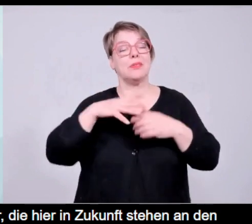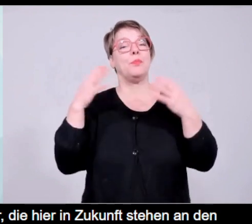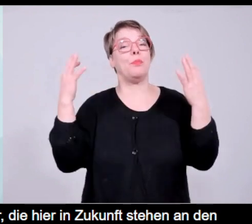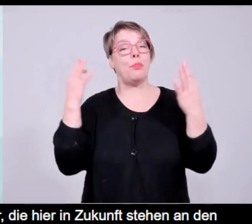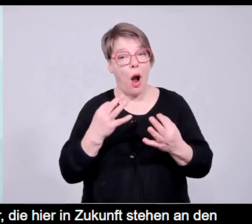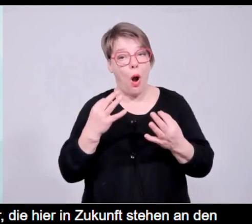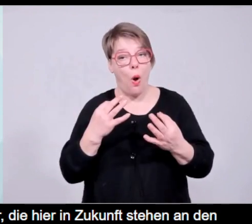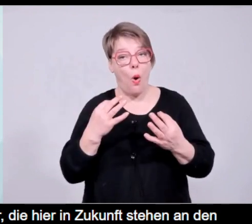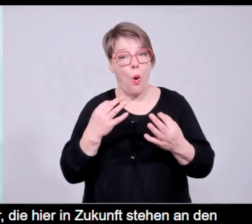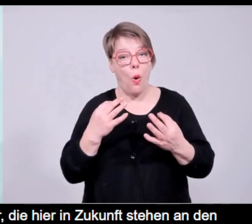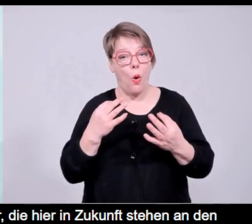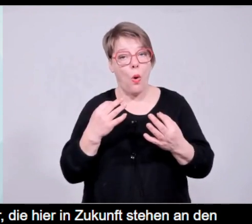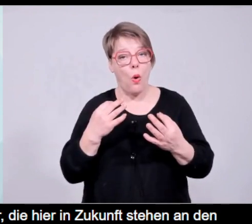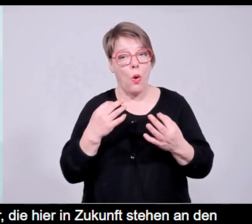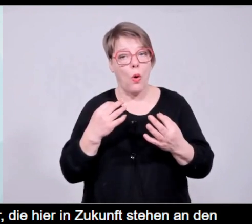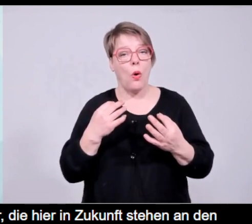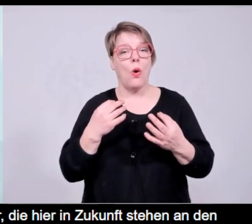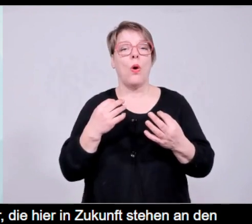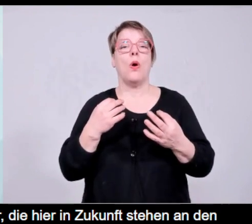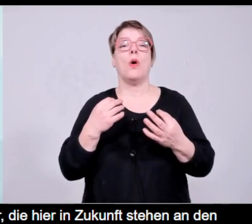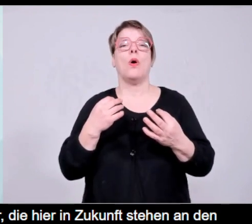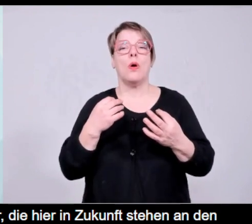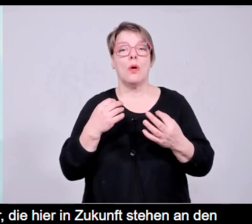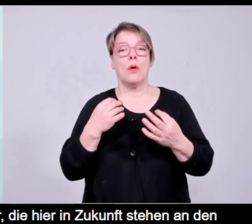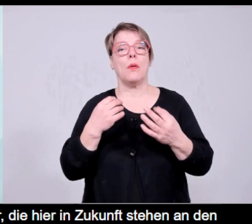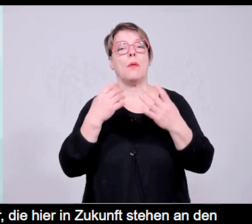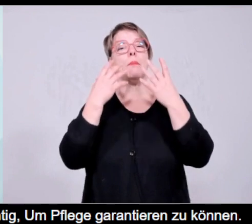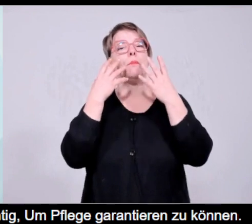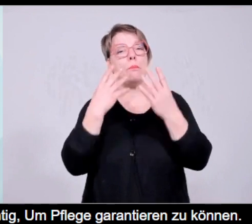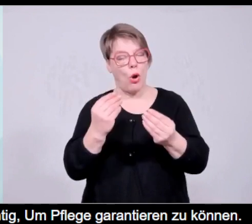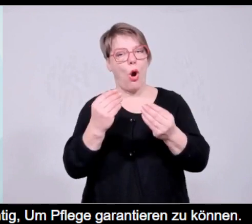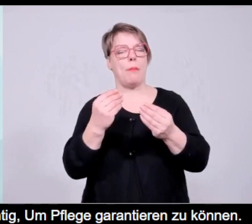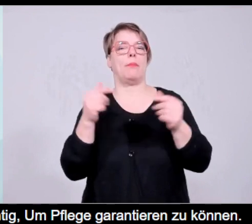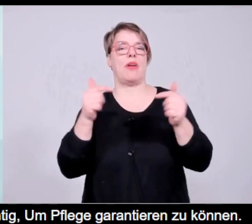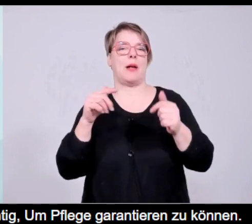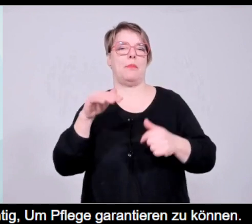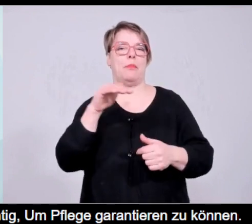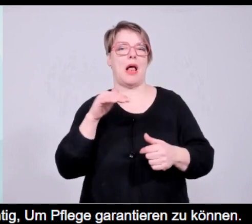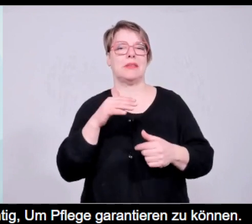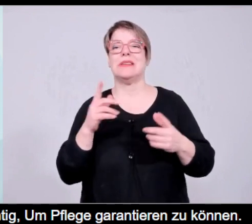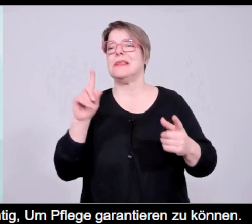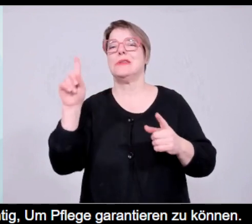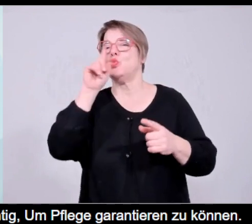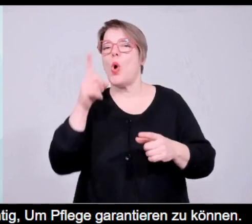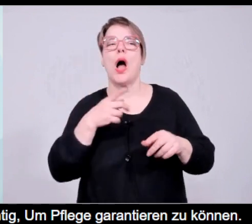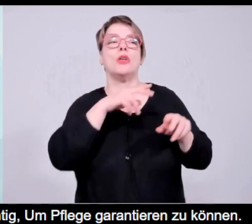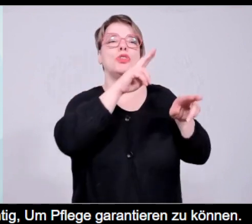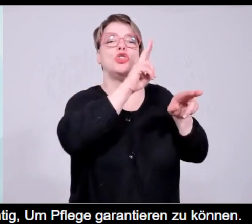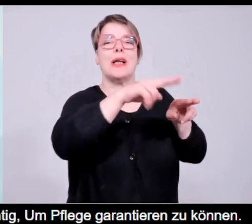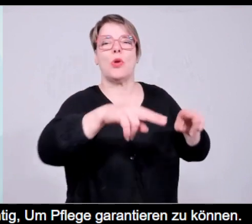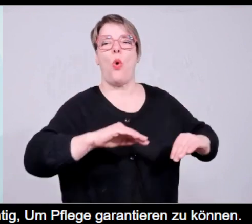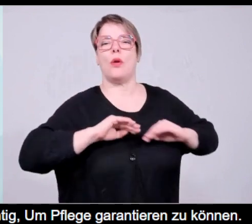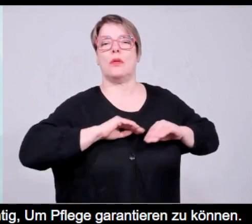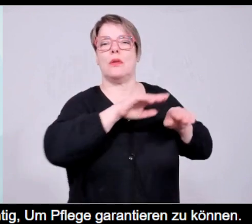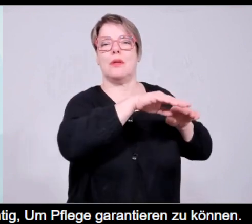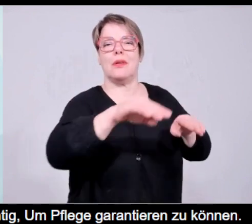ja nur dann Strukturen bedienen, wenn ich auch die Fachkräfte habe. Deswegen muss ich jetzt überall ansetzen, dass ich Menschen wieder gewinne, um in die Pflege zu